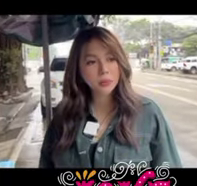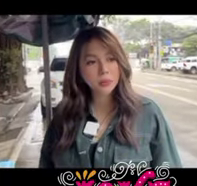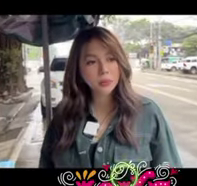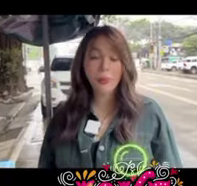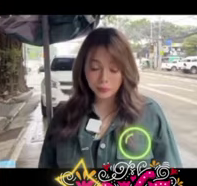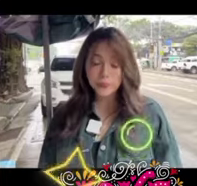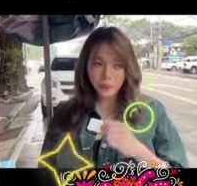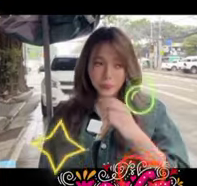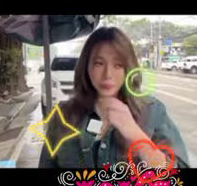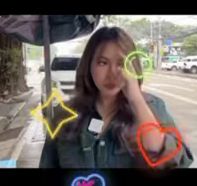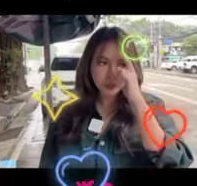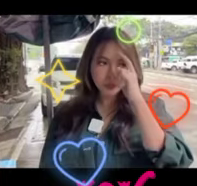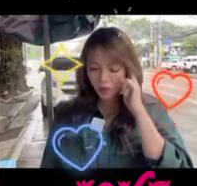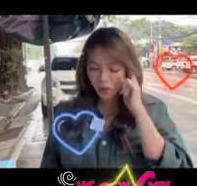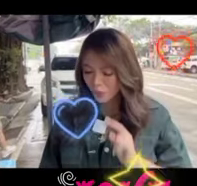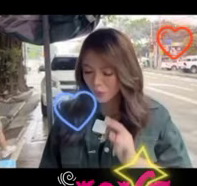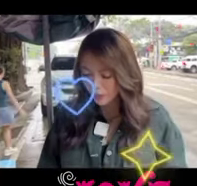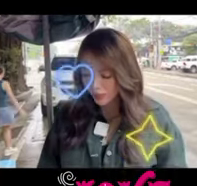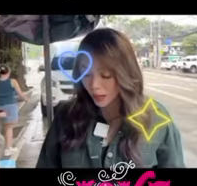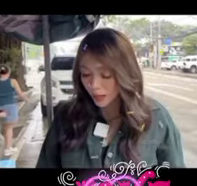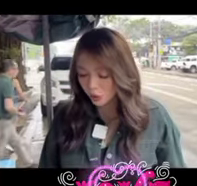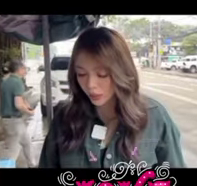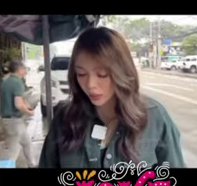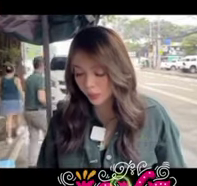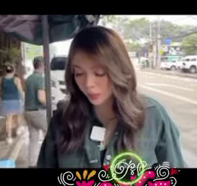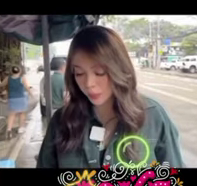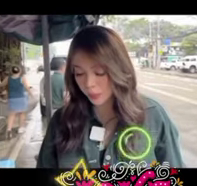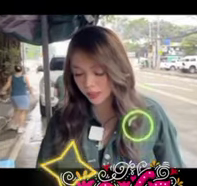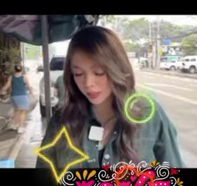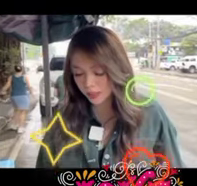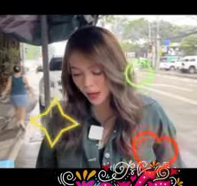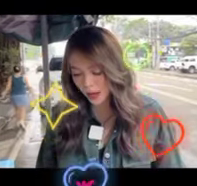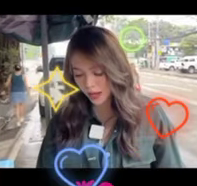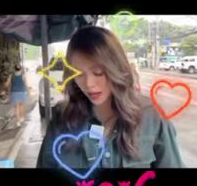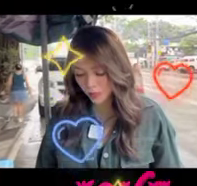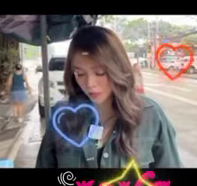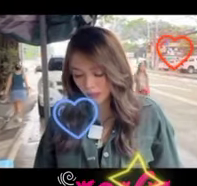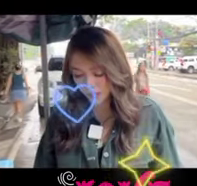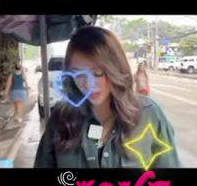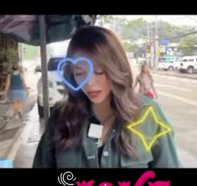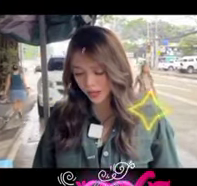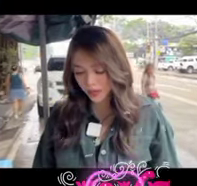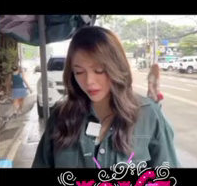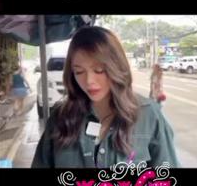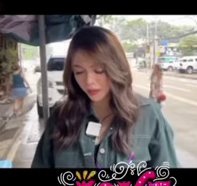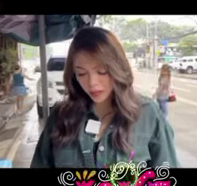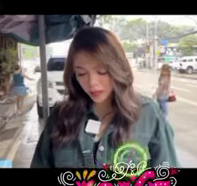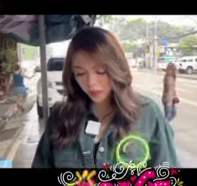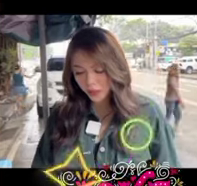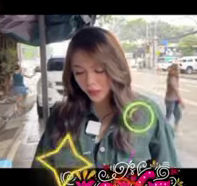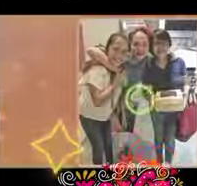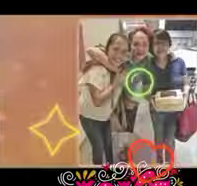course, iisipin yun. So, may mga gano'n din kaming experience ni mama, kaya yung bond din namin, unique.